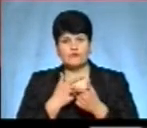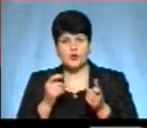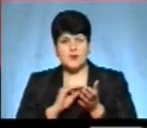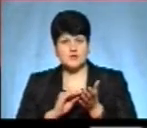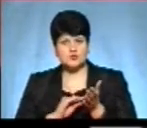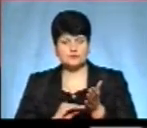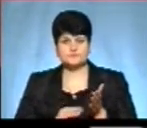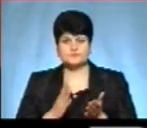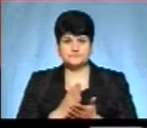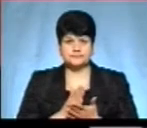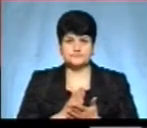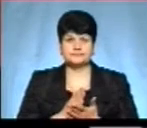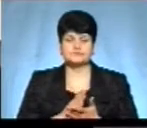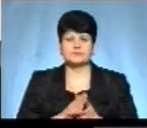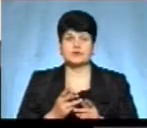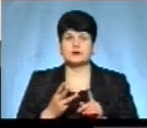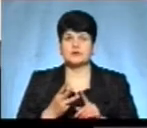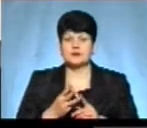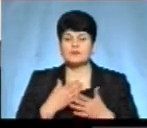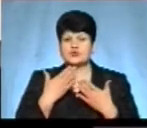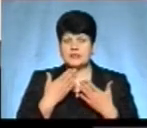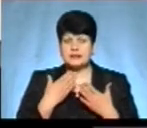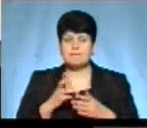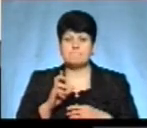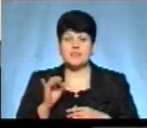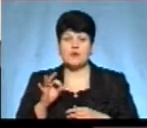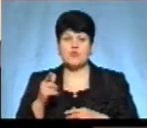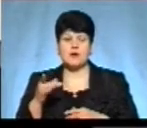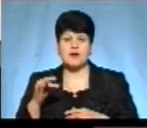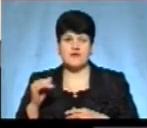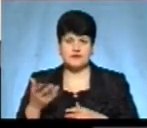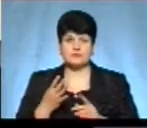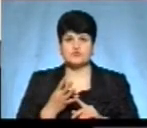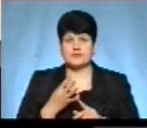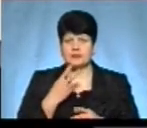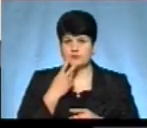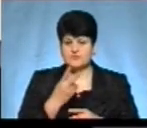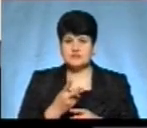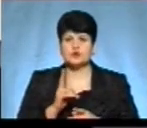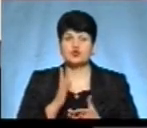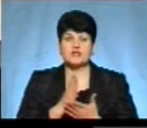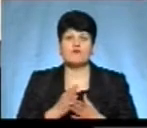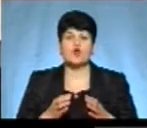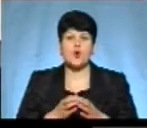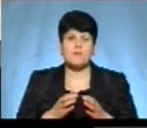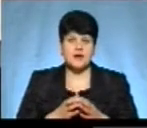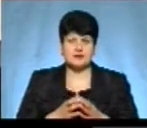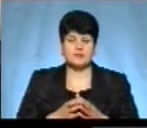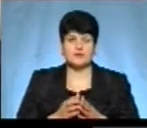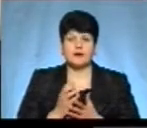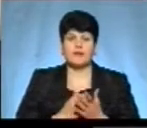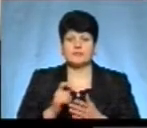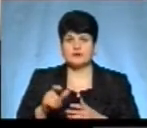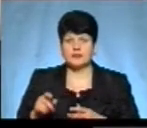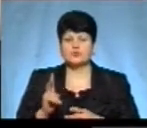вказали. По-третє, прочитати біографії кандидатів. По-четверте, подивитися, хто є в команді кандидата, тобто кого він пропонує